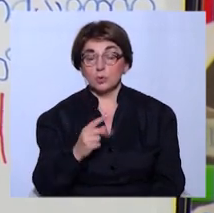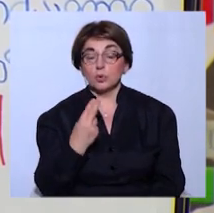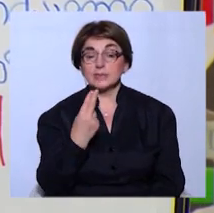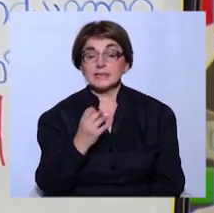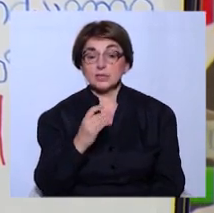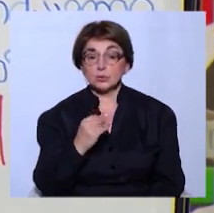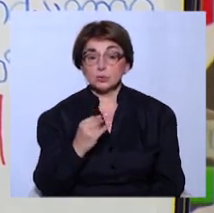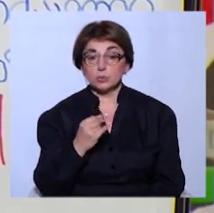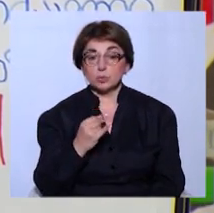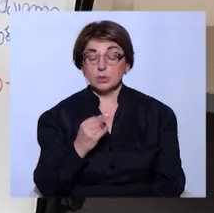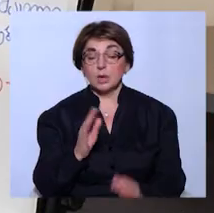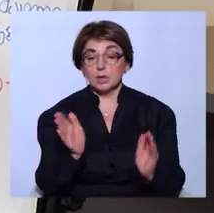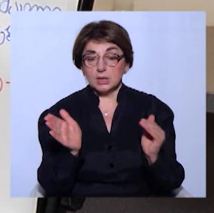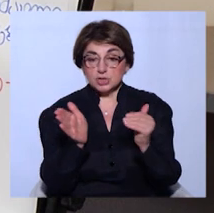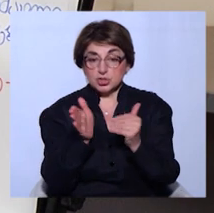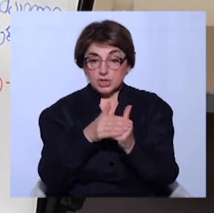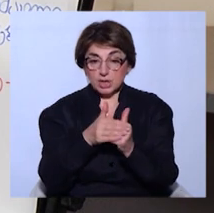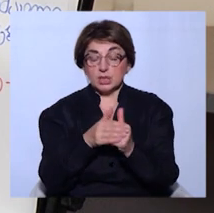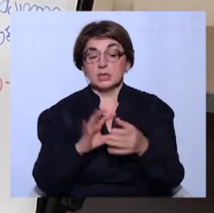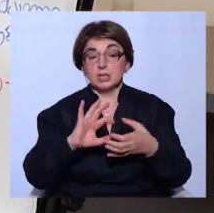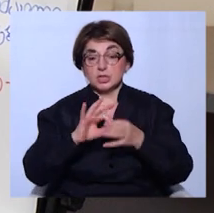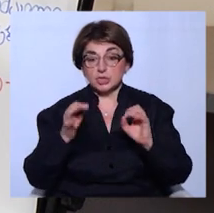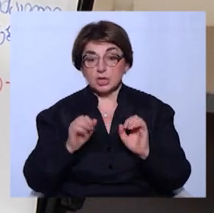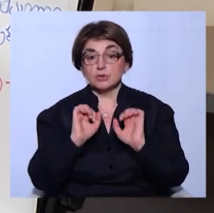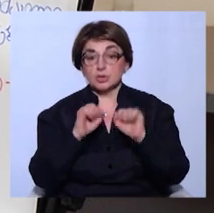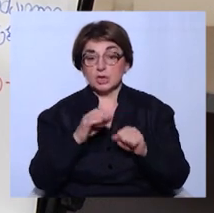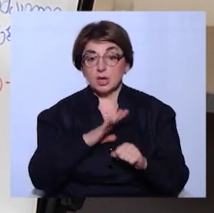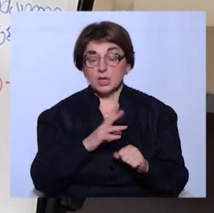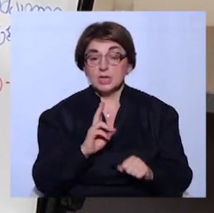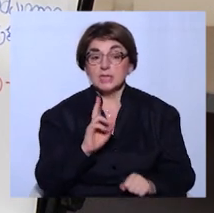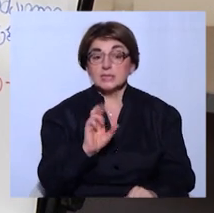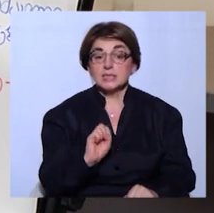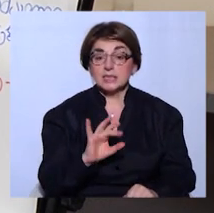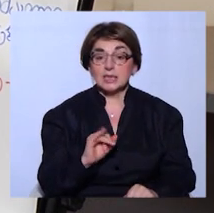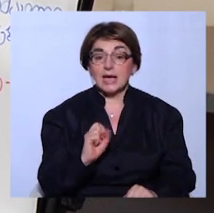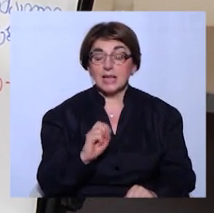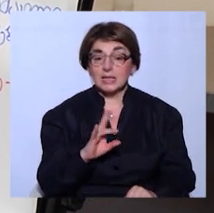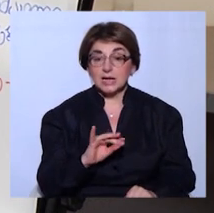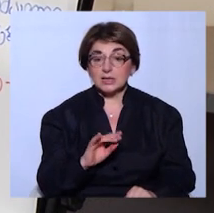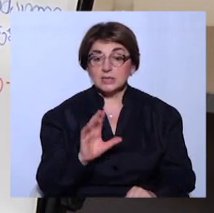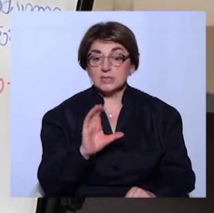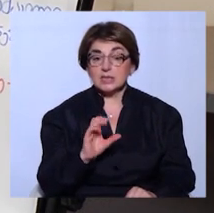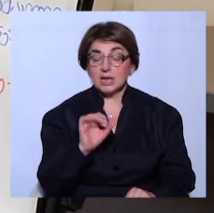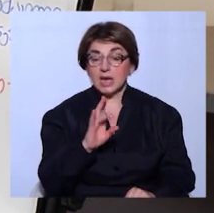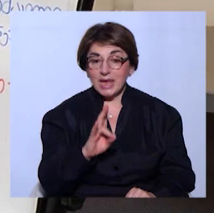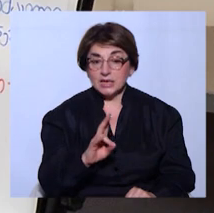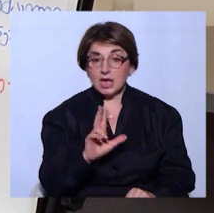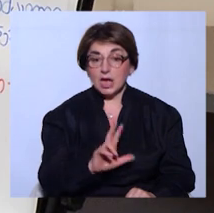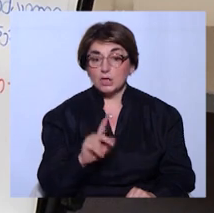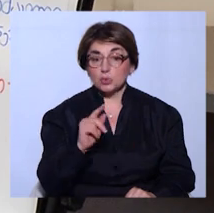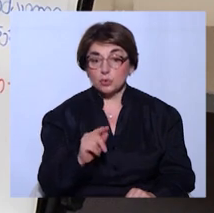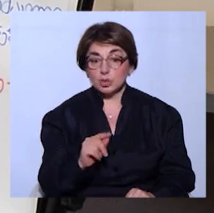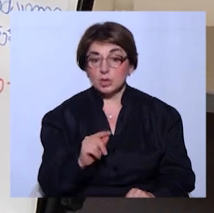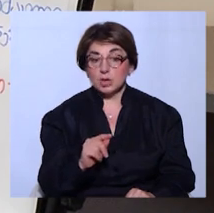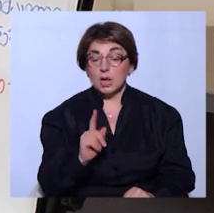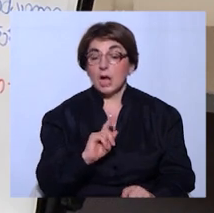ჯაჭვის მქონე, შეიძლება იყოს ციკლოალკანი CN H2N-2 ზოგადი ფორმულით და არომატული, ანუ